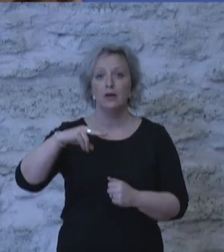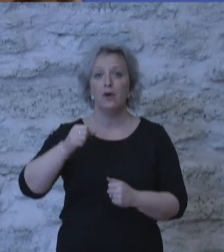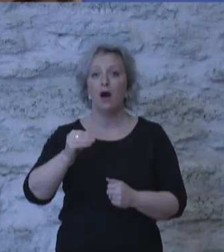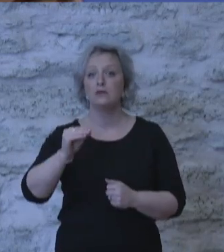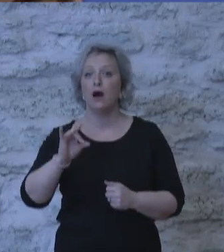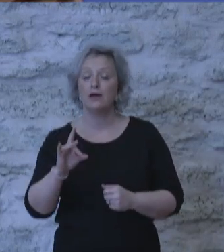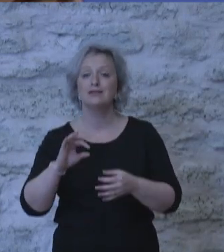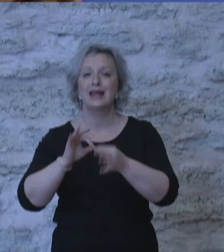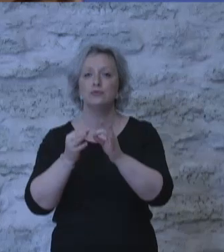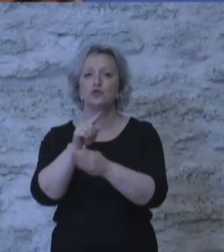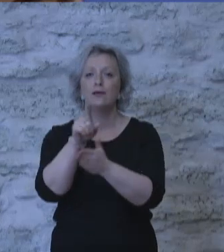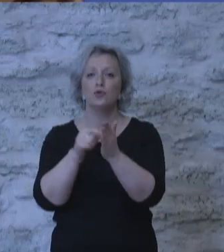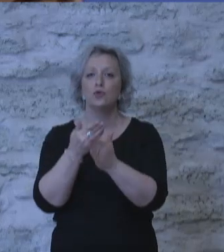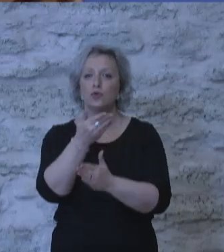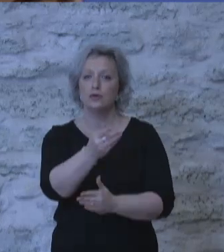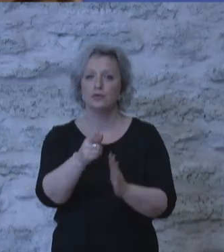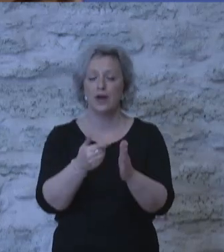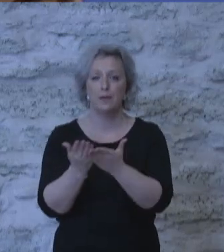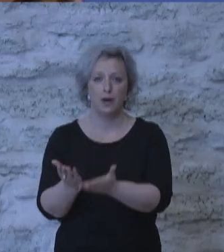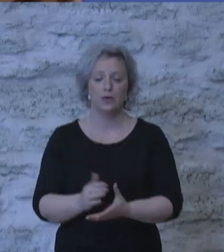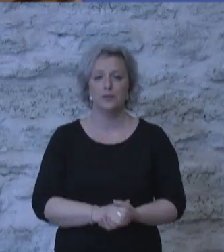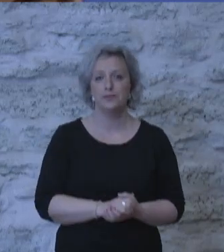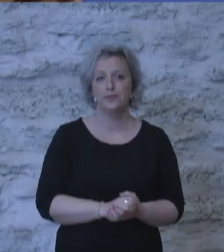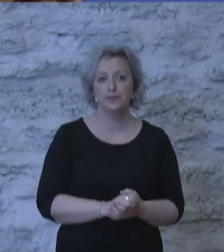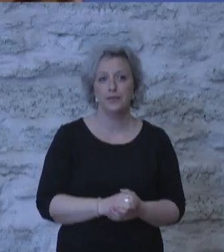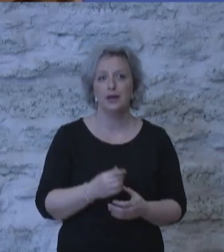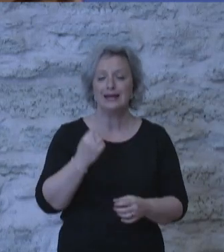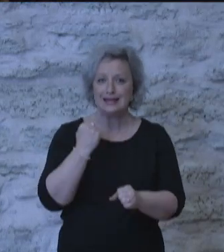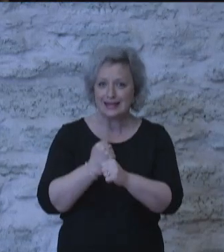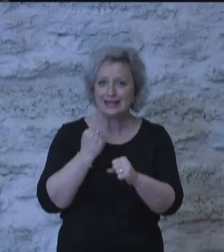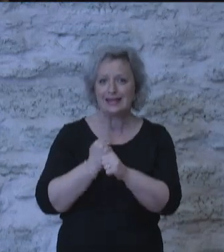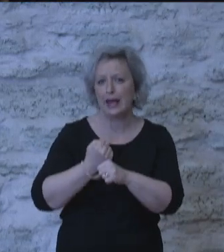on täpsustav küsimus, palun. Teen endast parema.